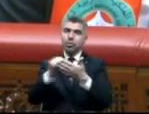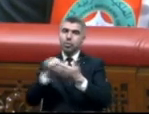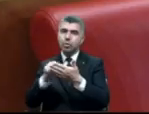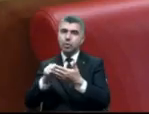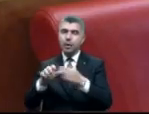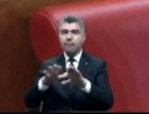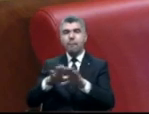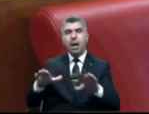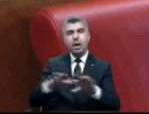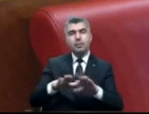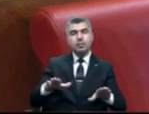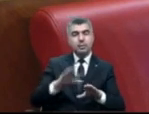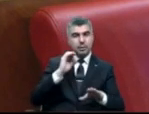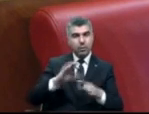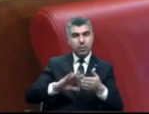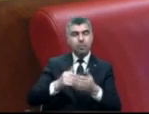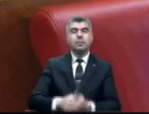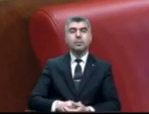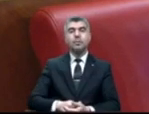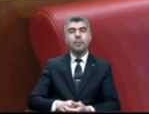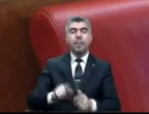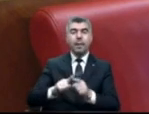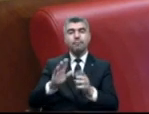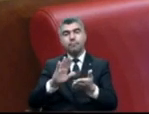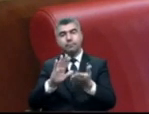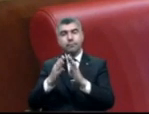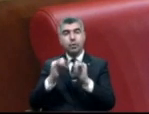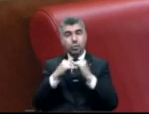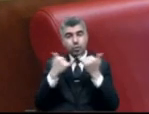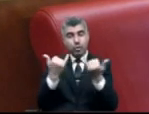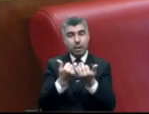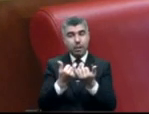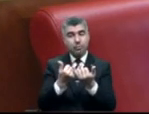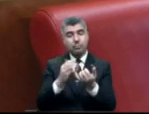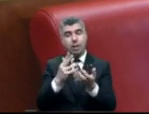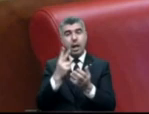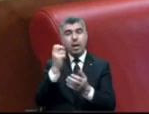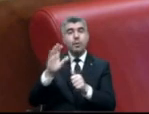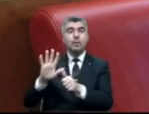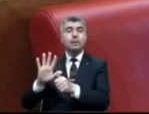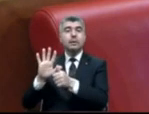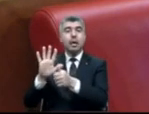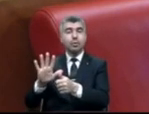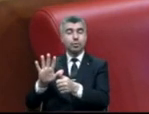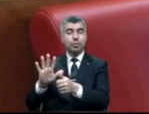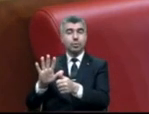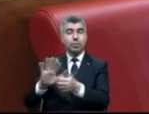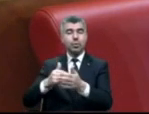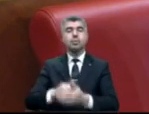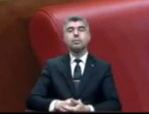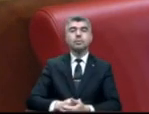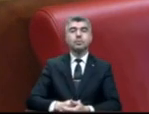لمنطقة المنجمية لتافيلة توفيقيق، والذي لم ينعقد منذ سنة 2016 تهدي زدوا على